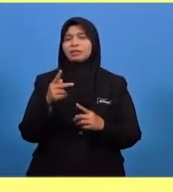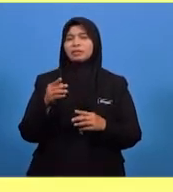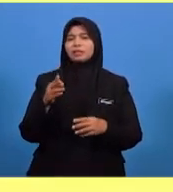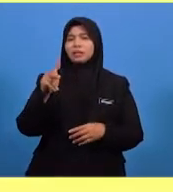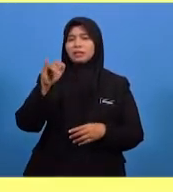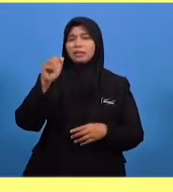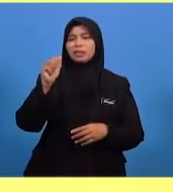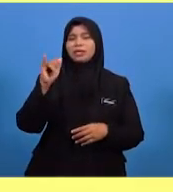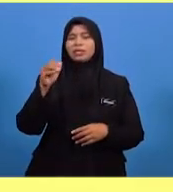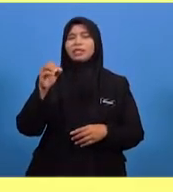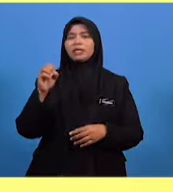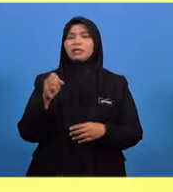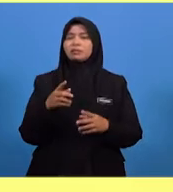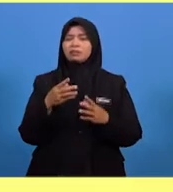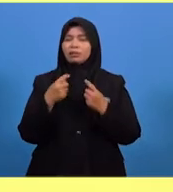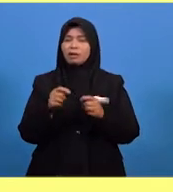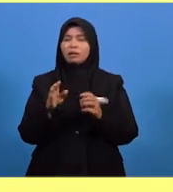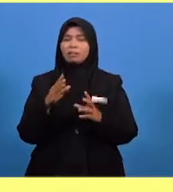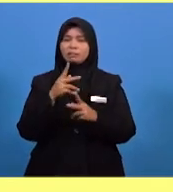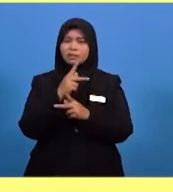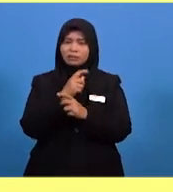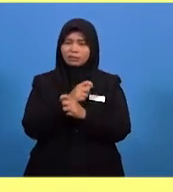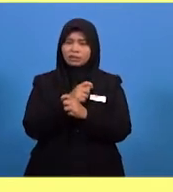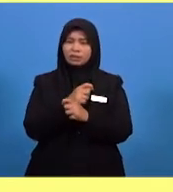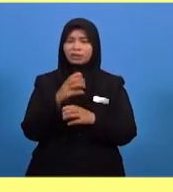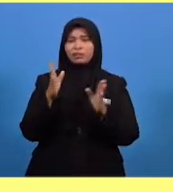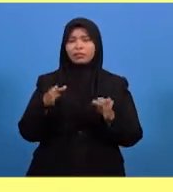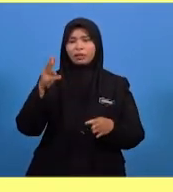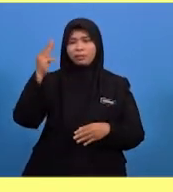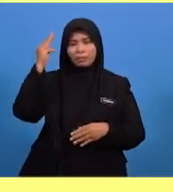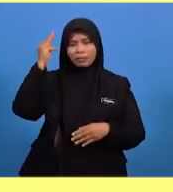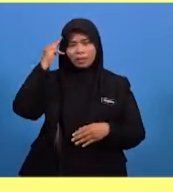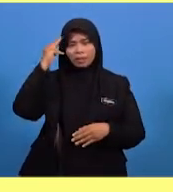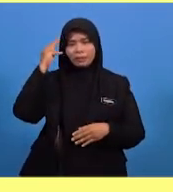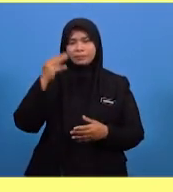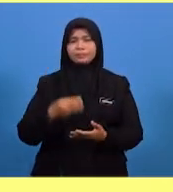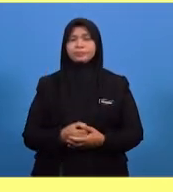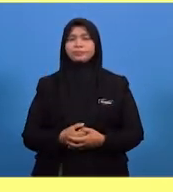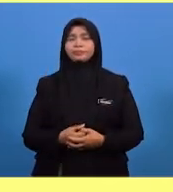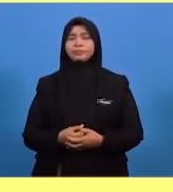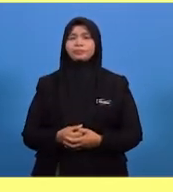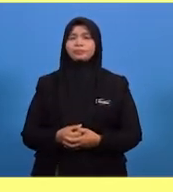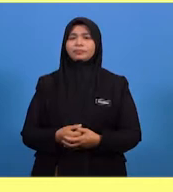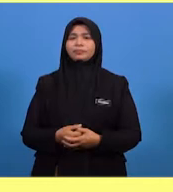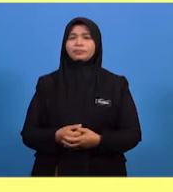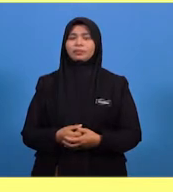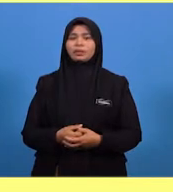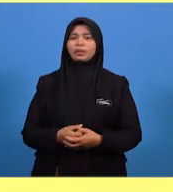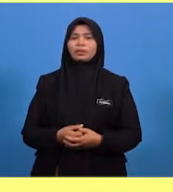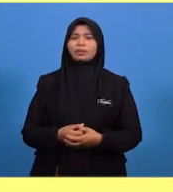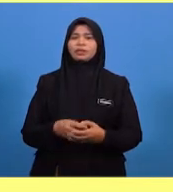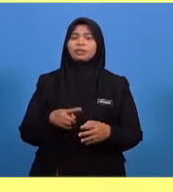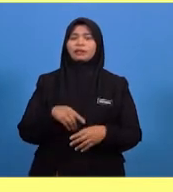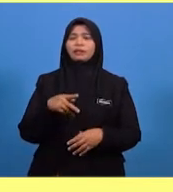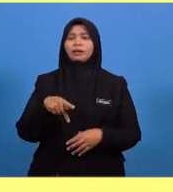Hai telah mempertahankan orang Melayu daripada ancaman Bintang Hai di